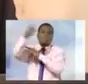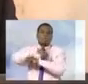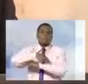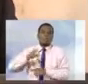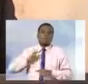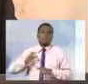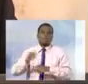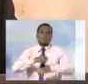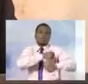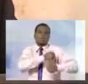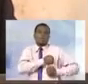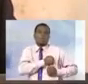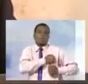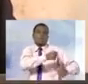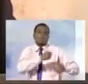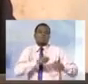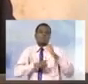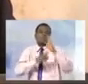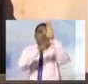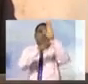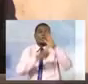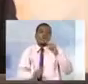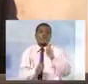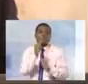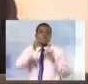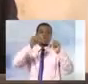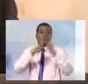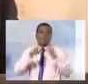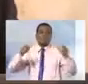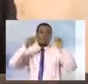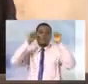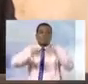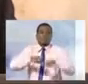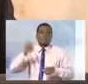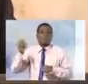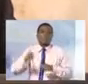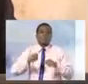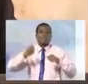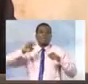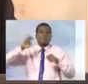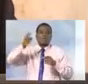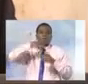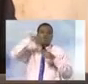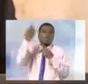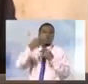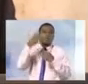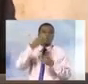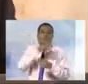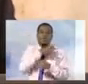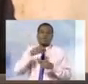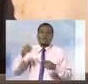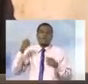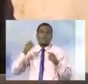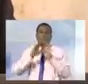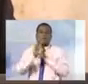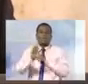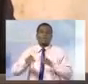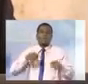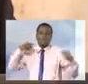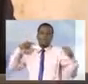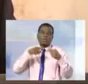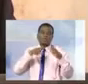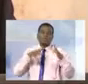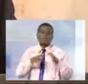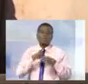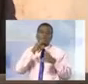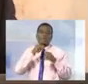nos forces de sécurité montrent une plus grande capacité de réaction et d'adaptation face aux tentatives